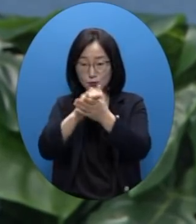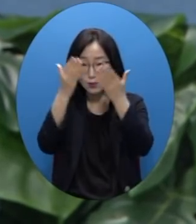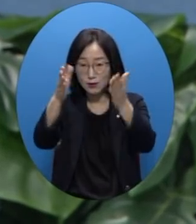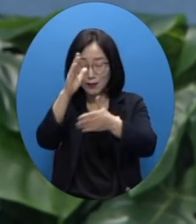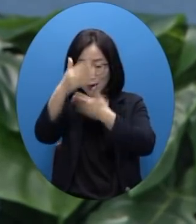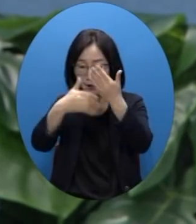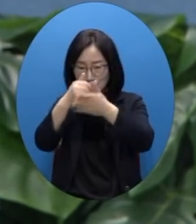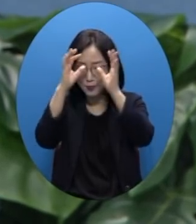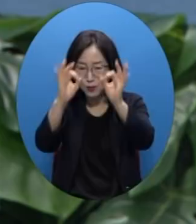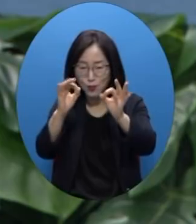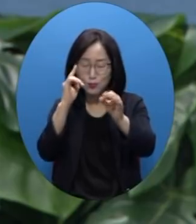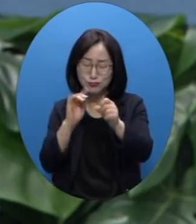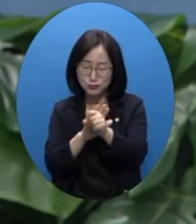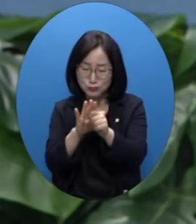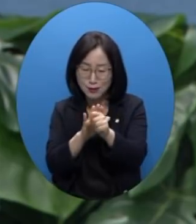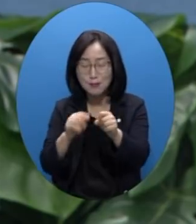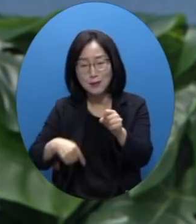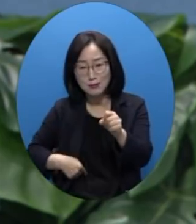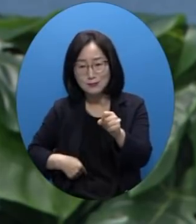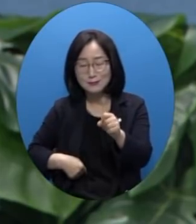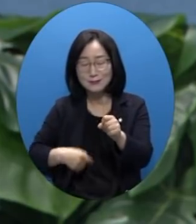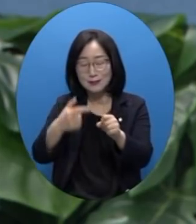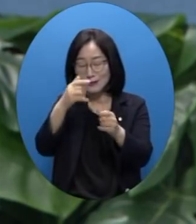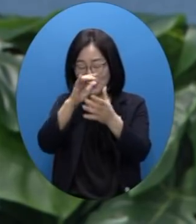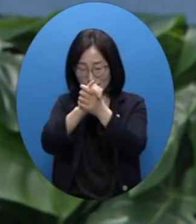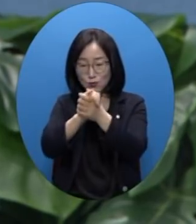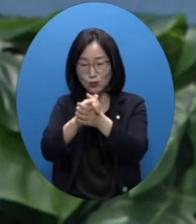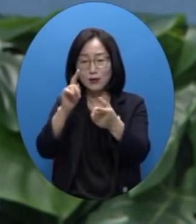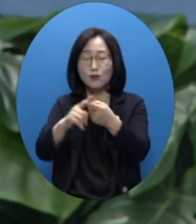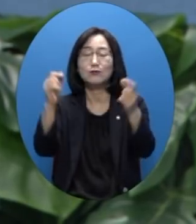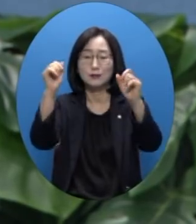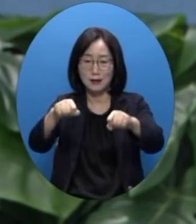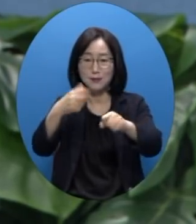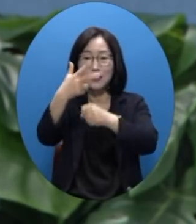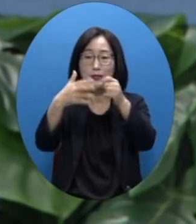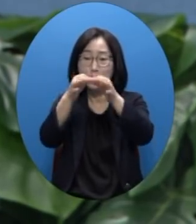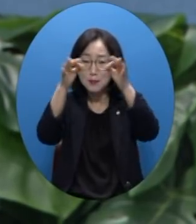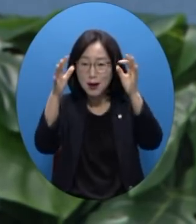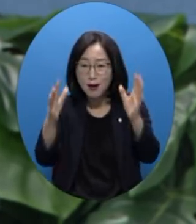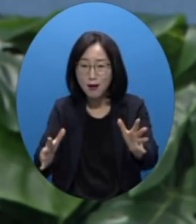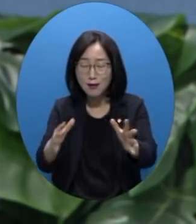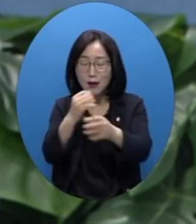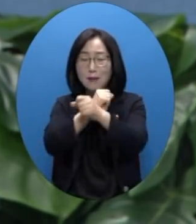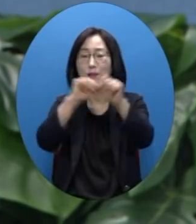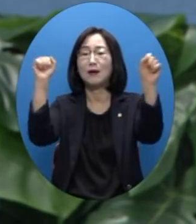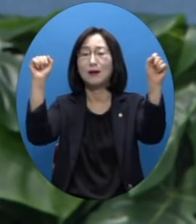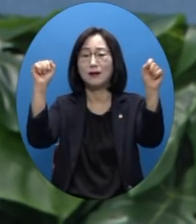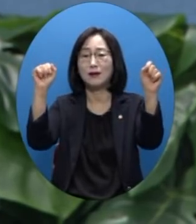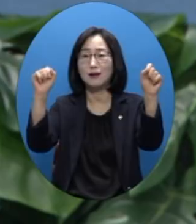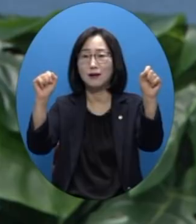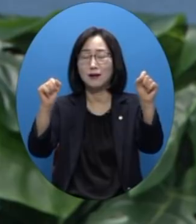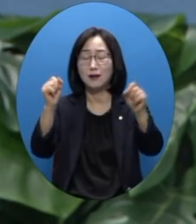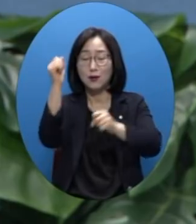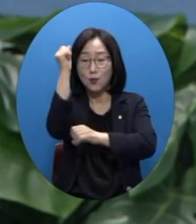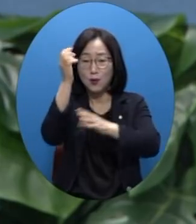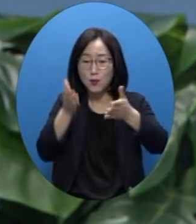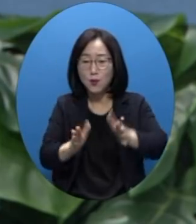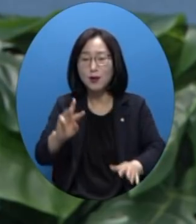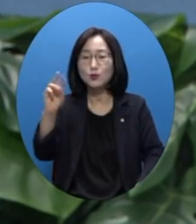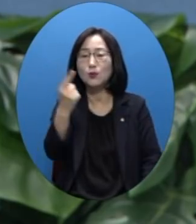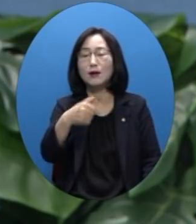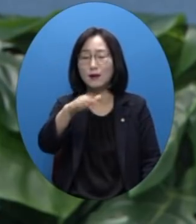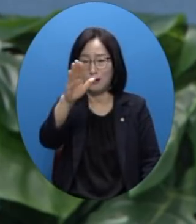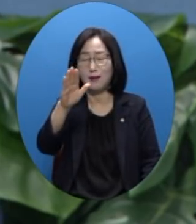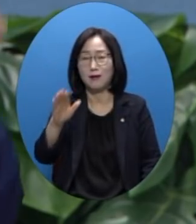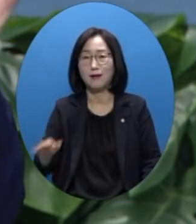그들을 불쌍히 보시고 그들의 기도를 들으시고 70년 만에 그들이 포로에서 해방되어 본국으로 돌아가게 해